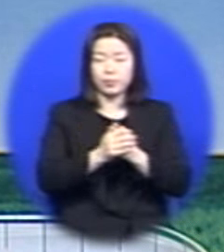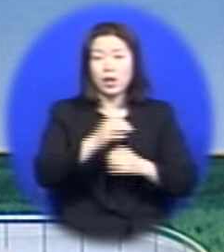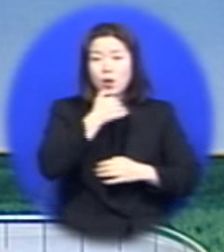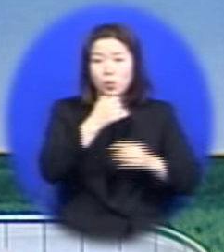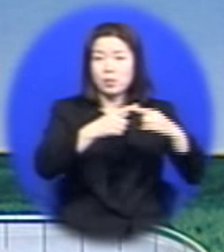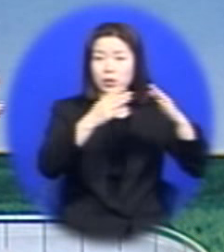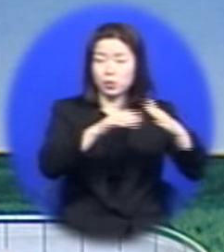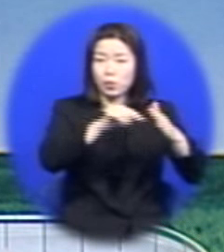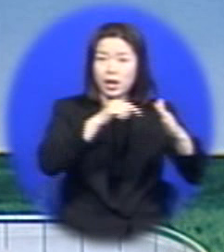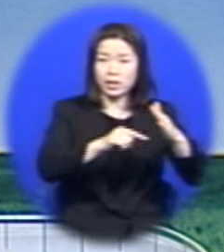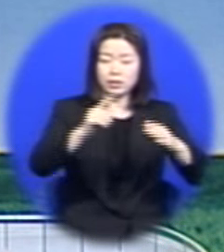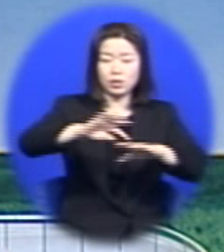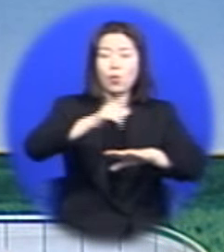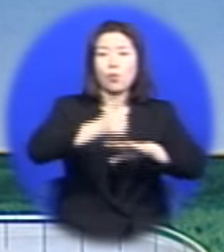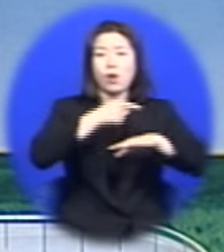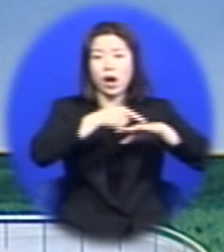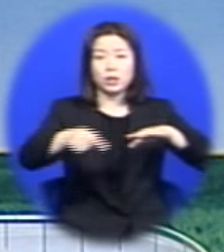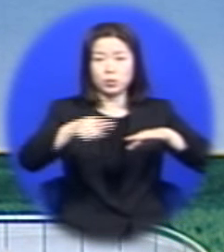안에는 왕족이 있었어요.